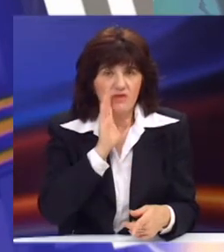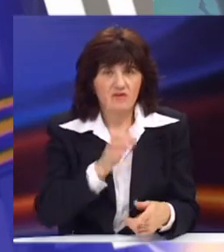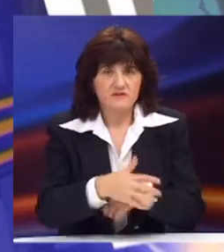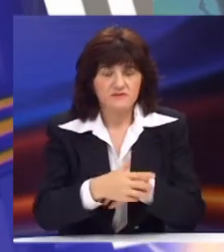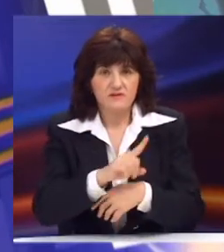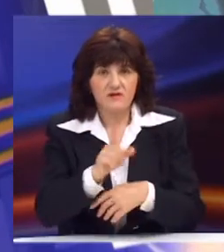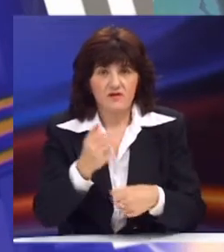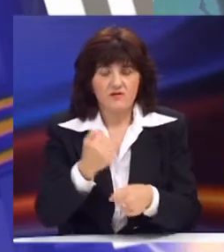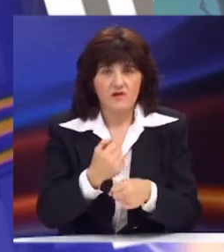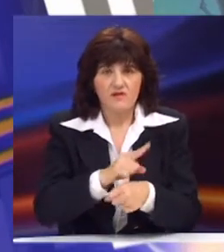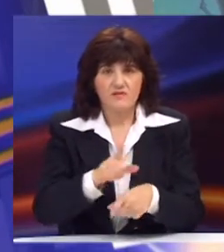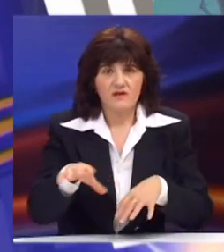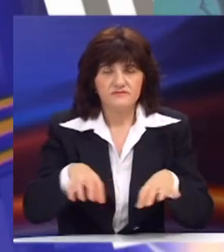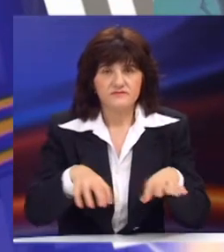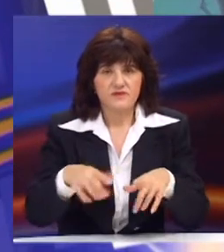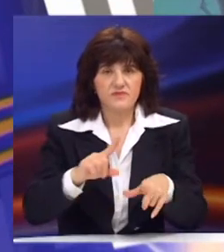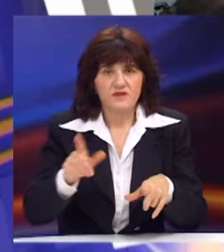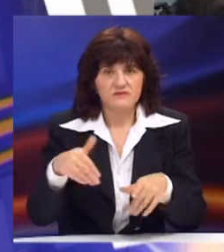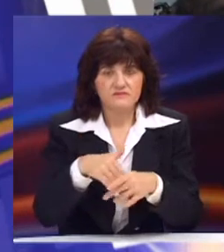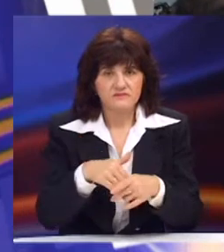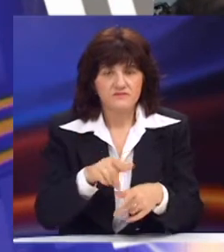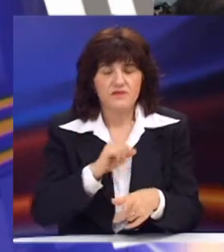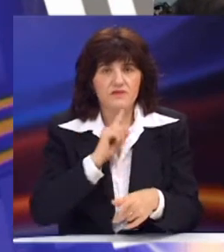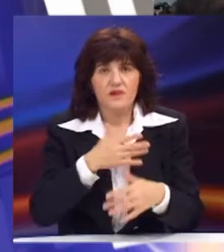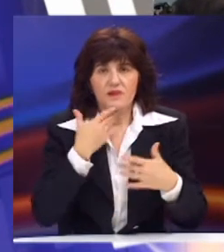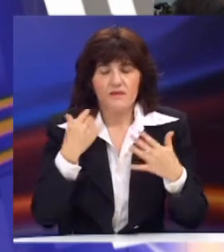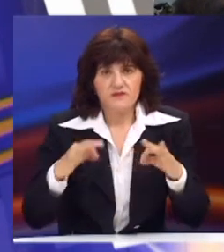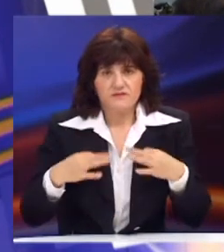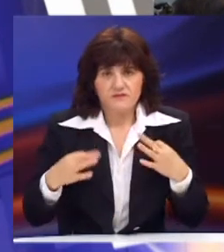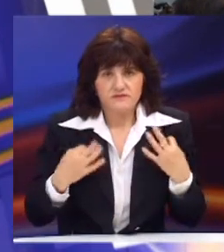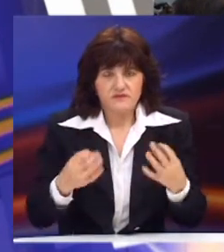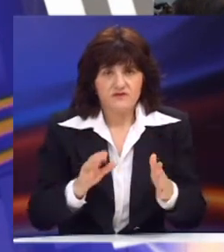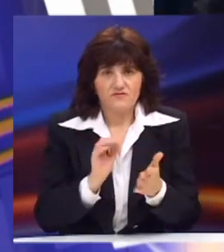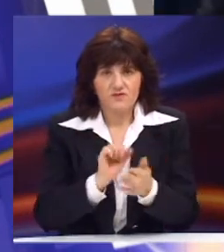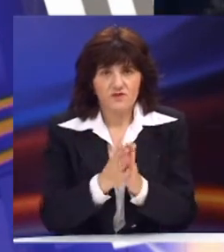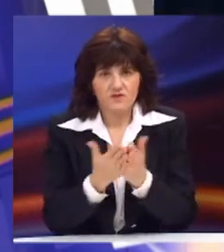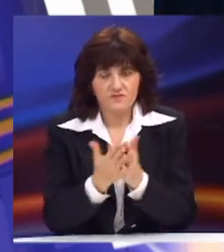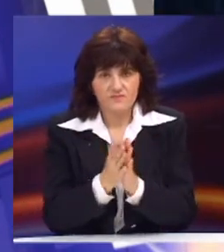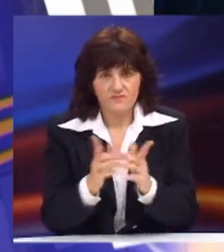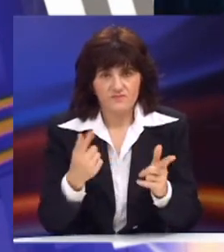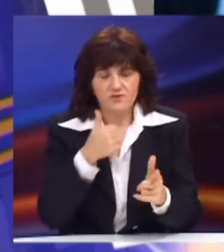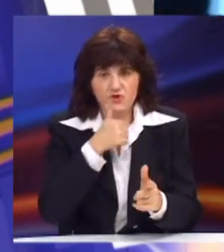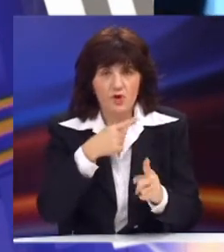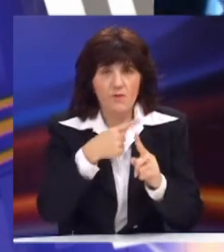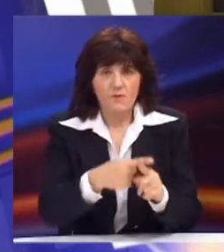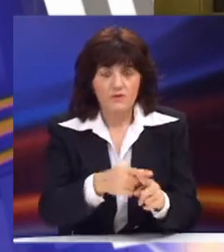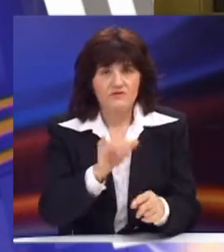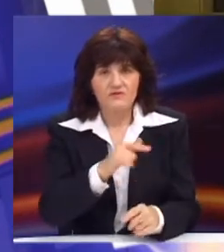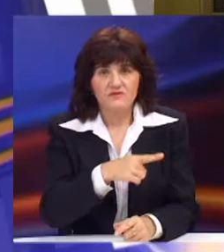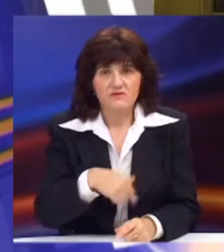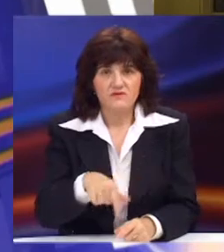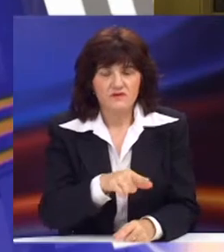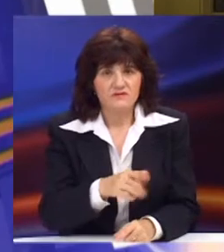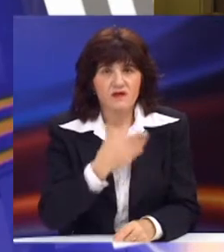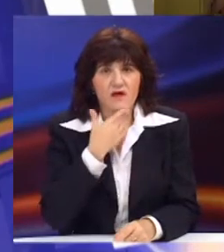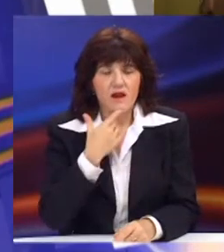nijedna majka nije zaposlena, a da najveći broj njih nema lična dokumenta te ni zdravstveno osiguranje. Ono što je isto pozitivno je da